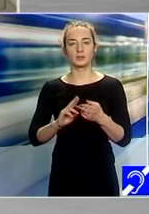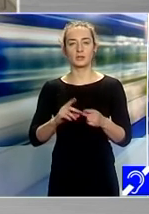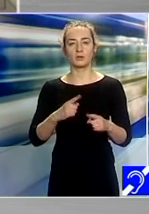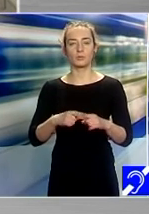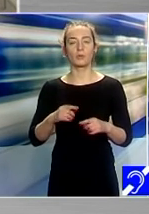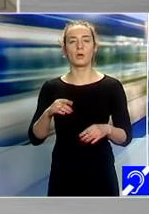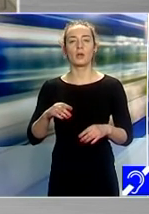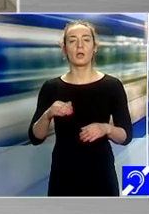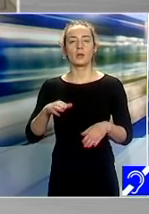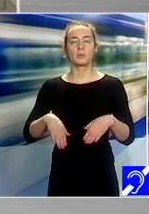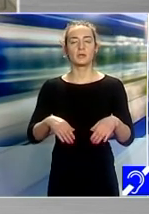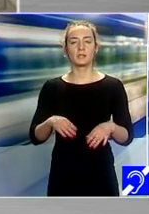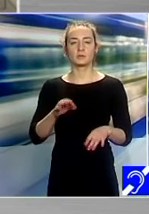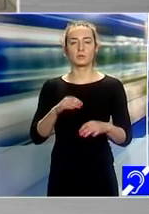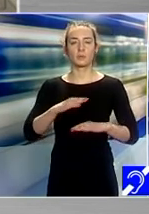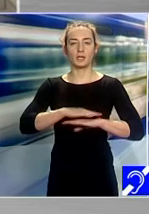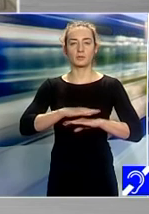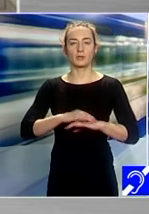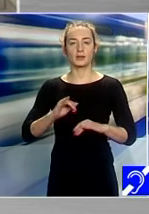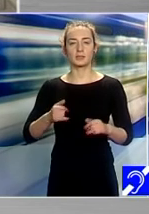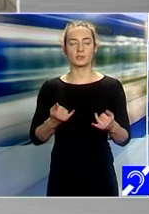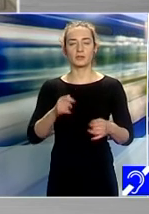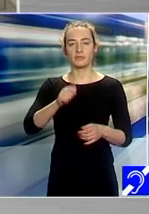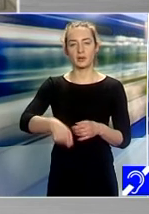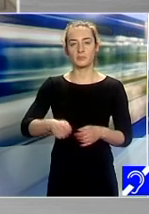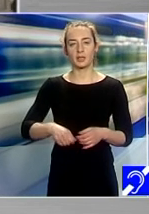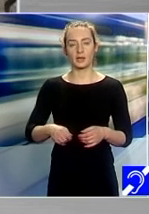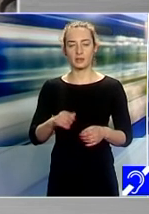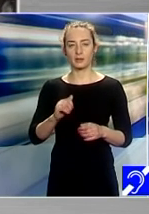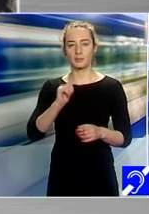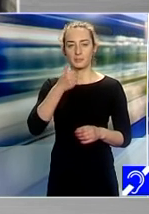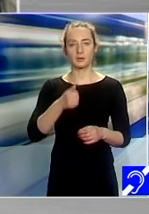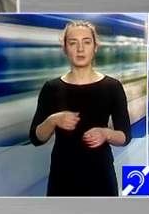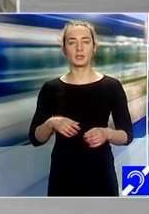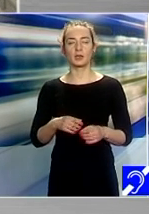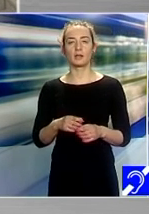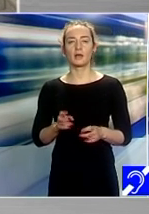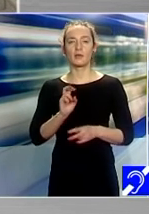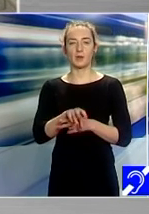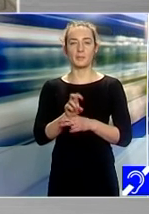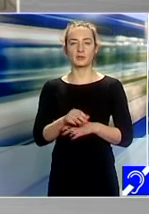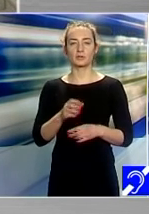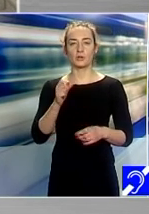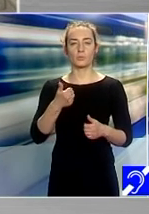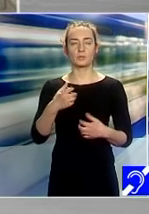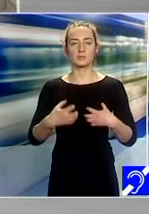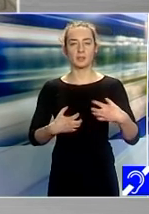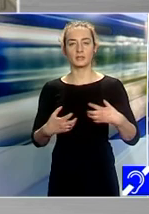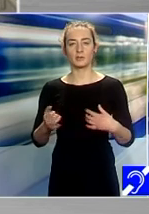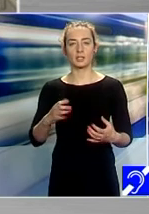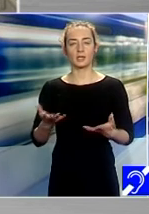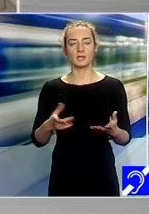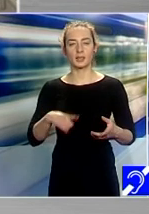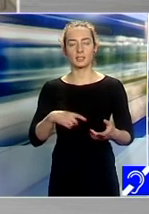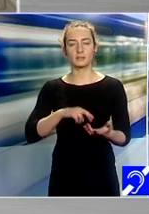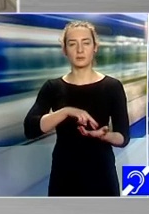ministrul educației, cu fermierii și tot mâine, dar seara va participa la un spectacol care este organizat